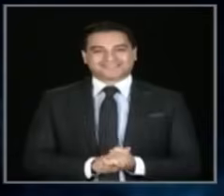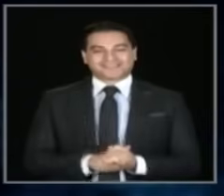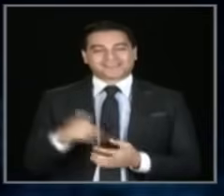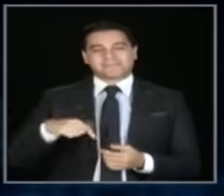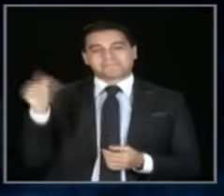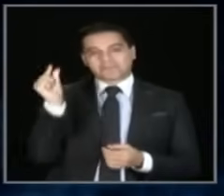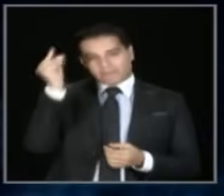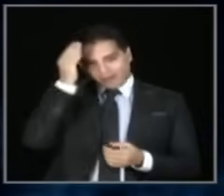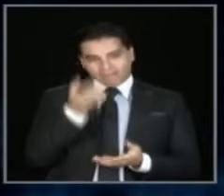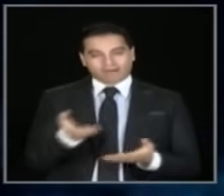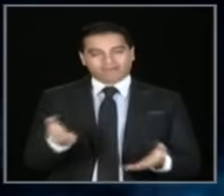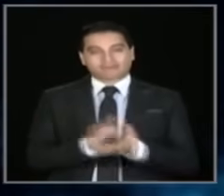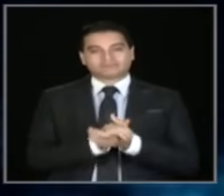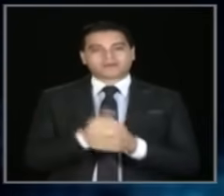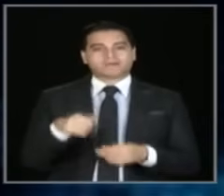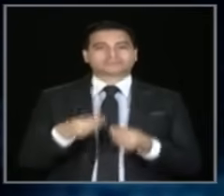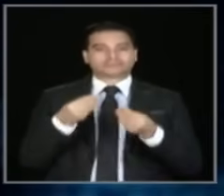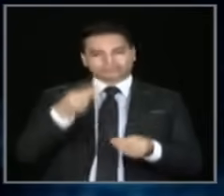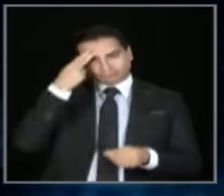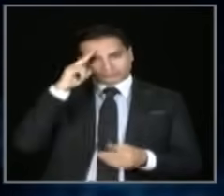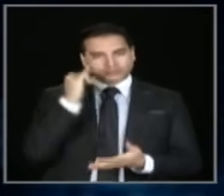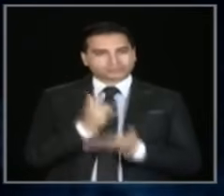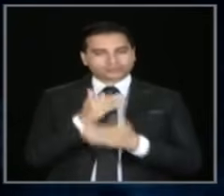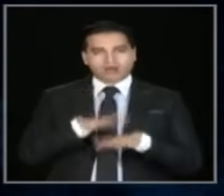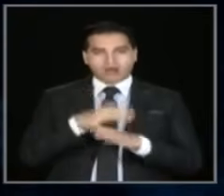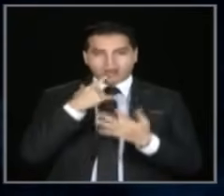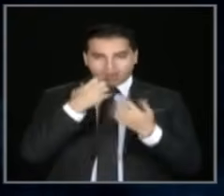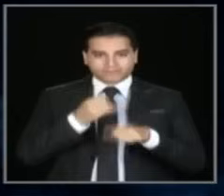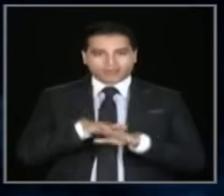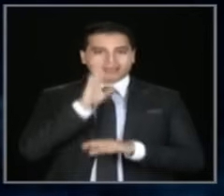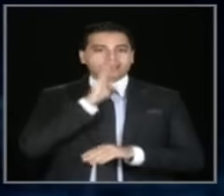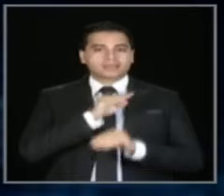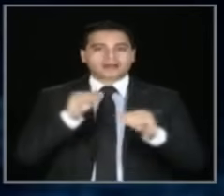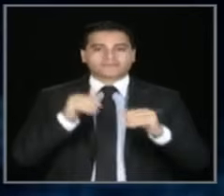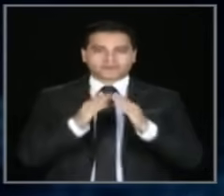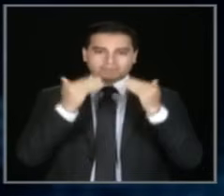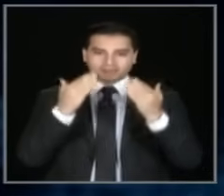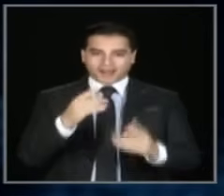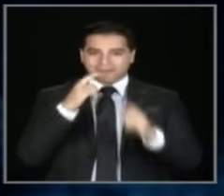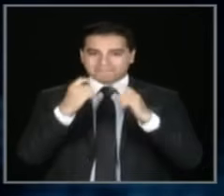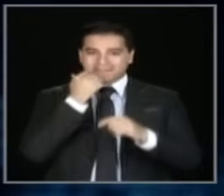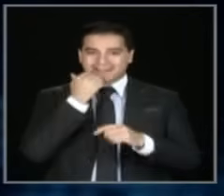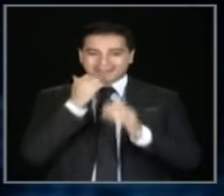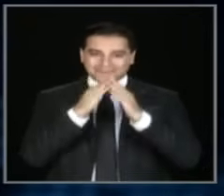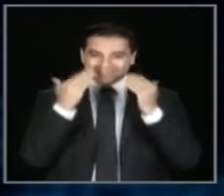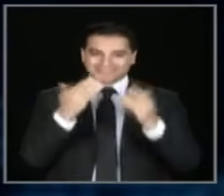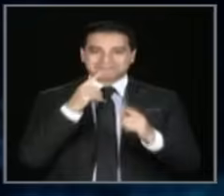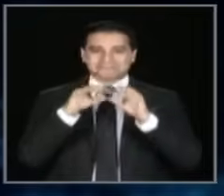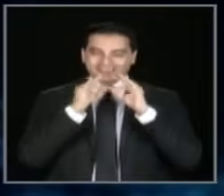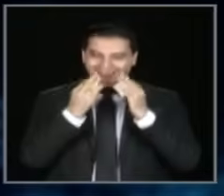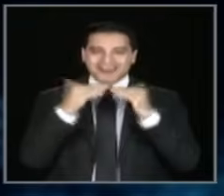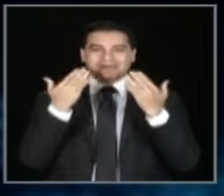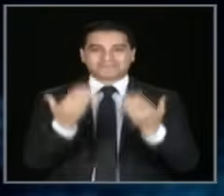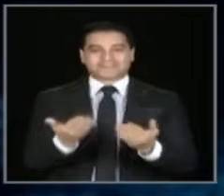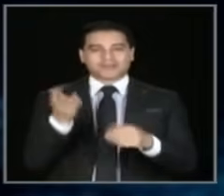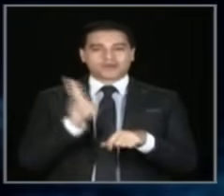برنامج العباقره اصحاب يقدم اليكم برعايه من يهتم بالتعليم في مصر، البنك الاهلي المصري، بنك